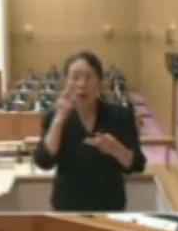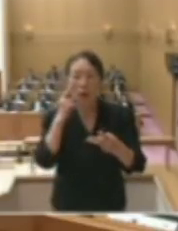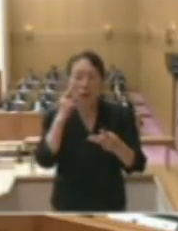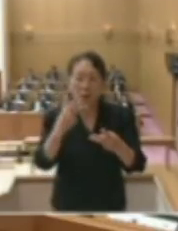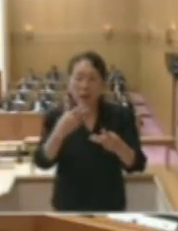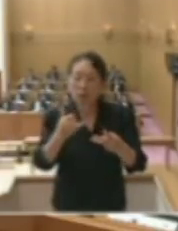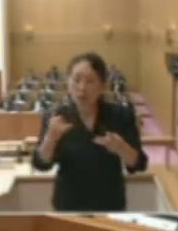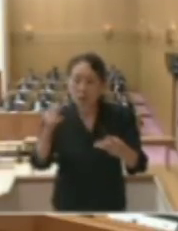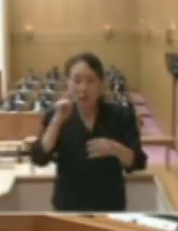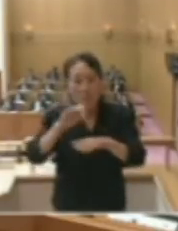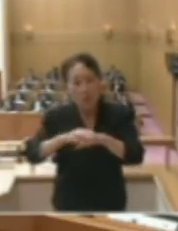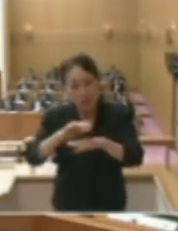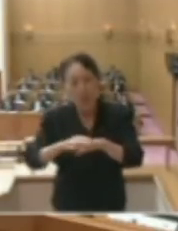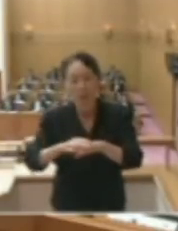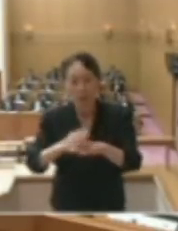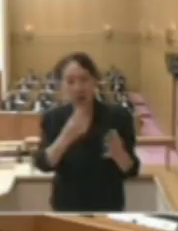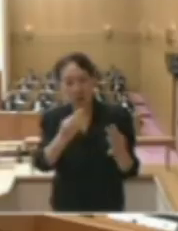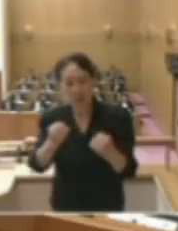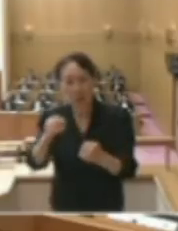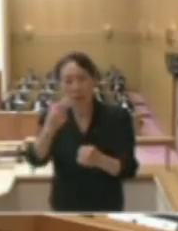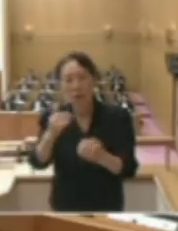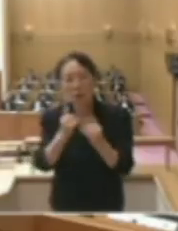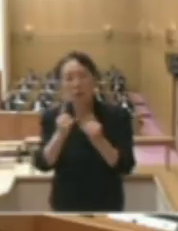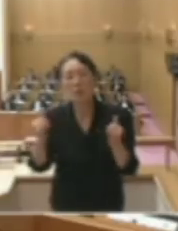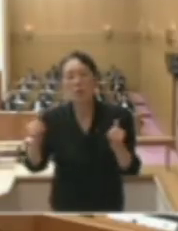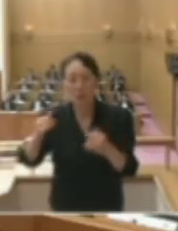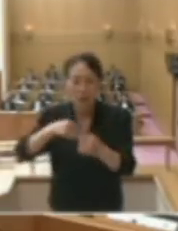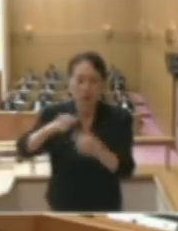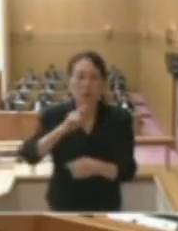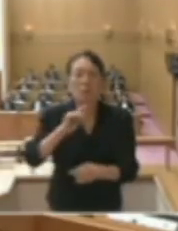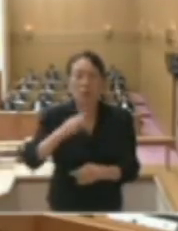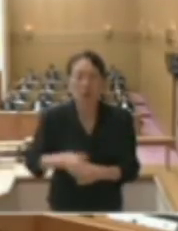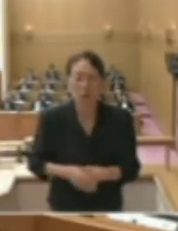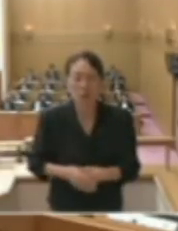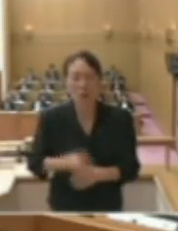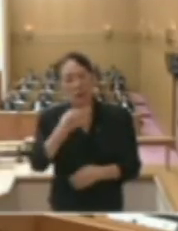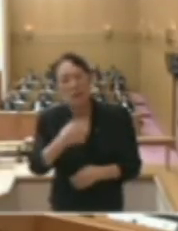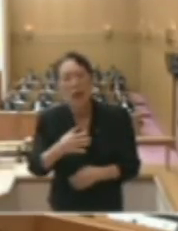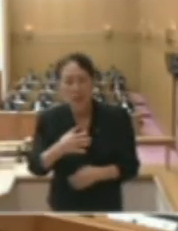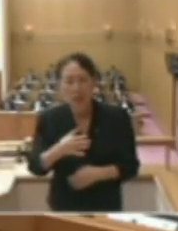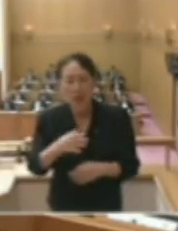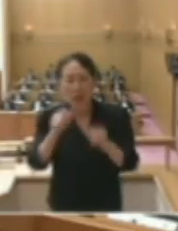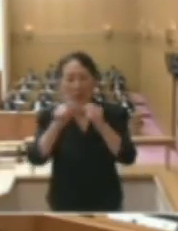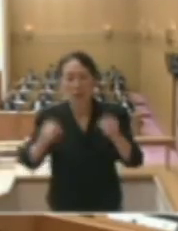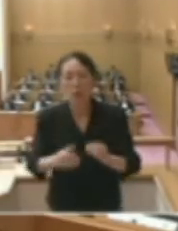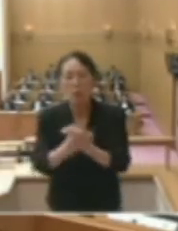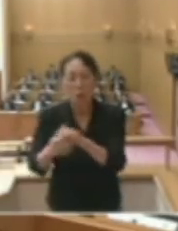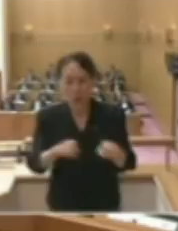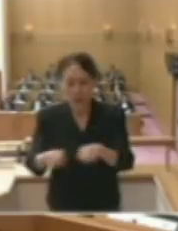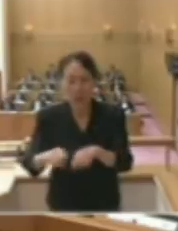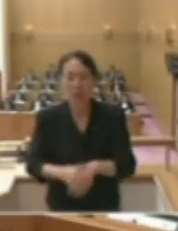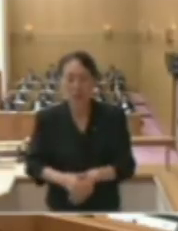市民目線、多くの市民は何回も言いますが、もうこのように嫌な童話政治とか、市の食